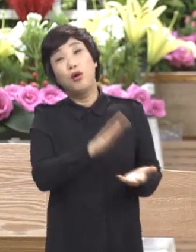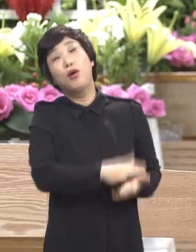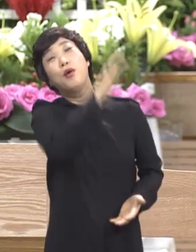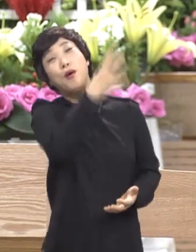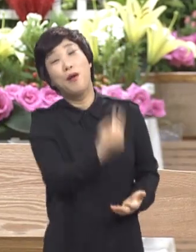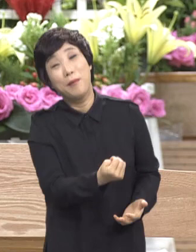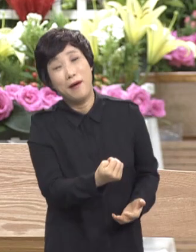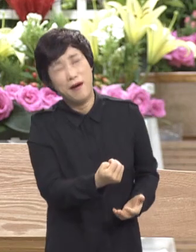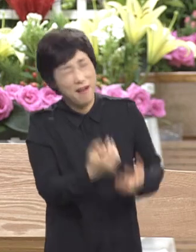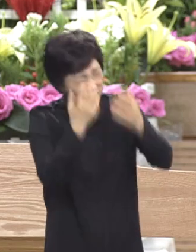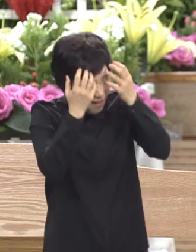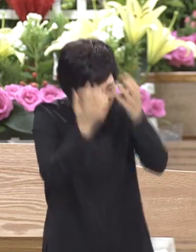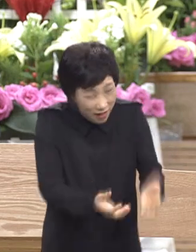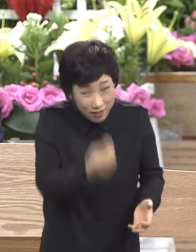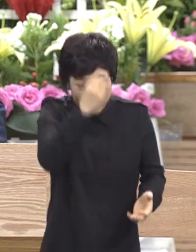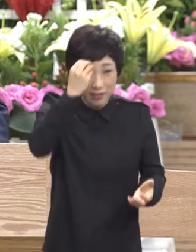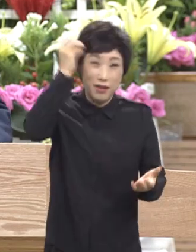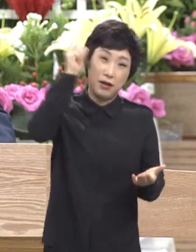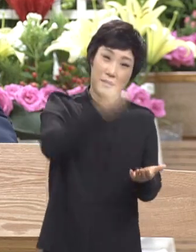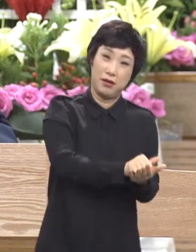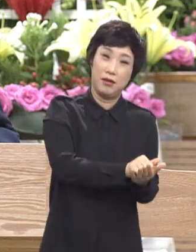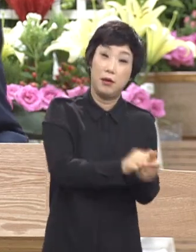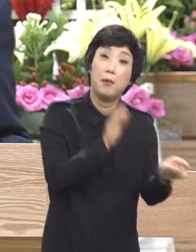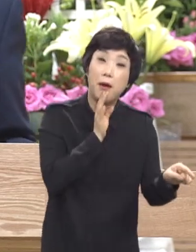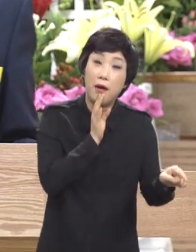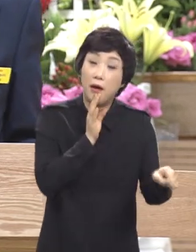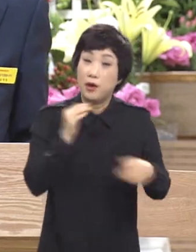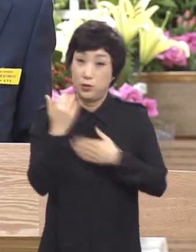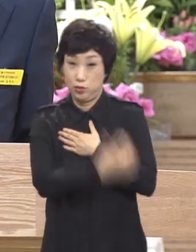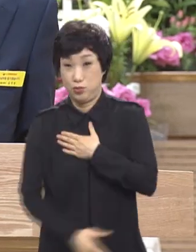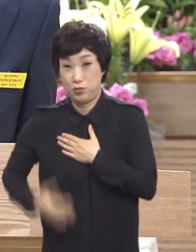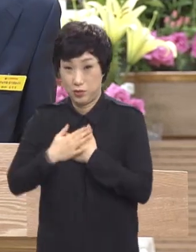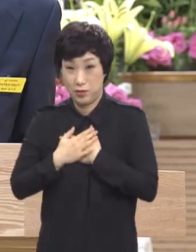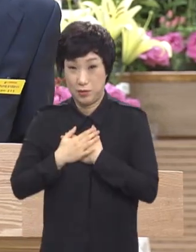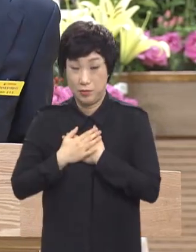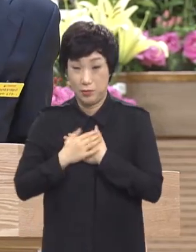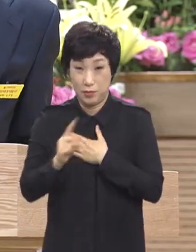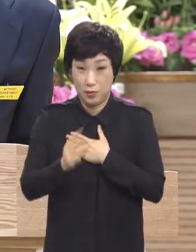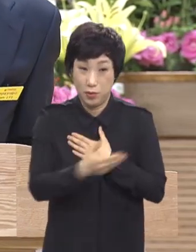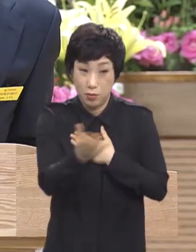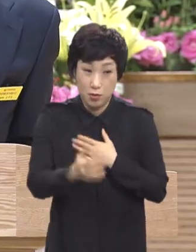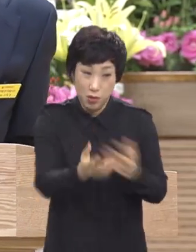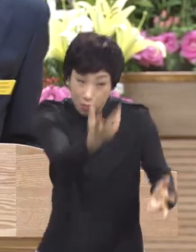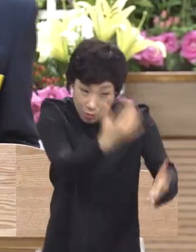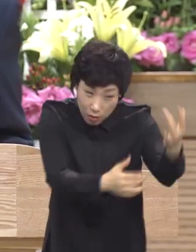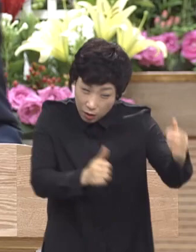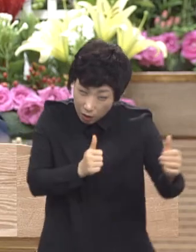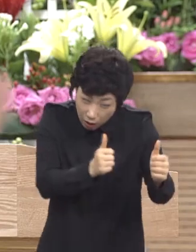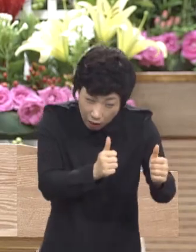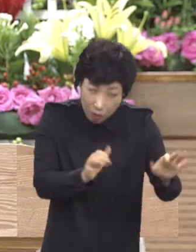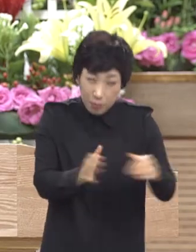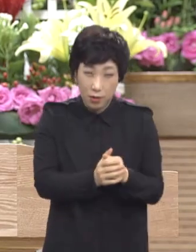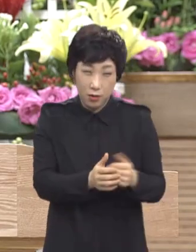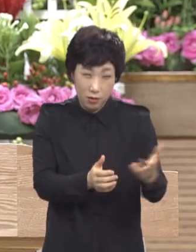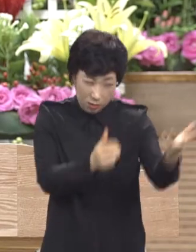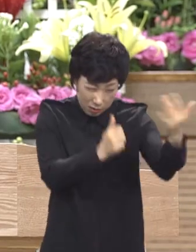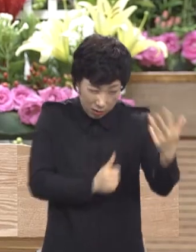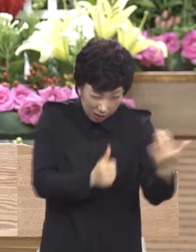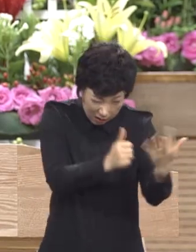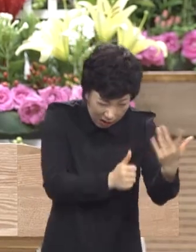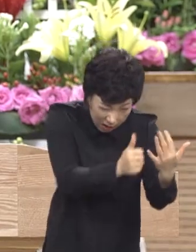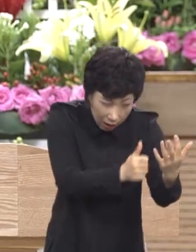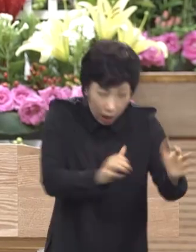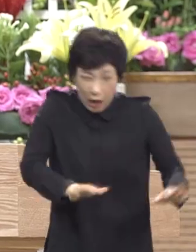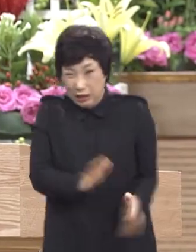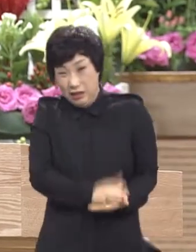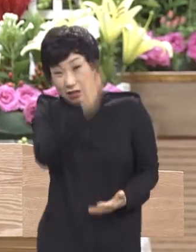엄청나게 고통스러운 것인데 육신은 불에 가면 타고 되고 죽지만 영혼은